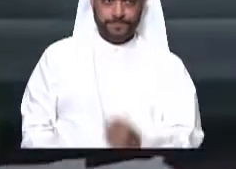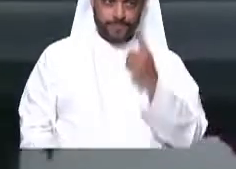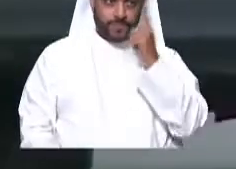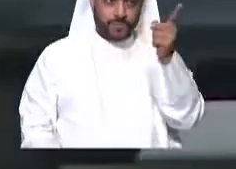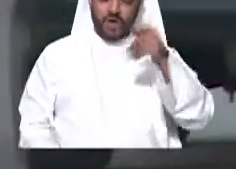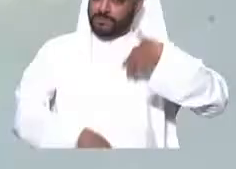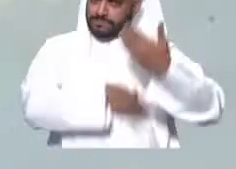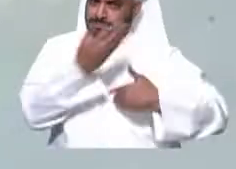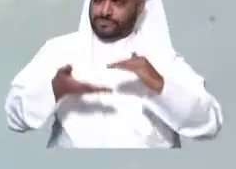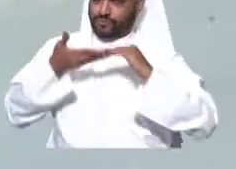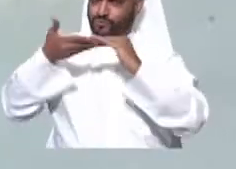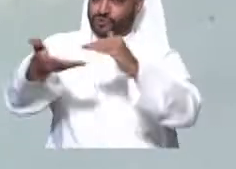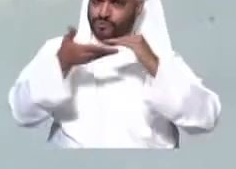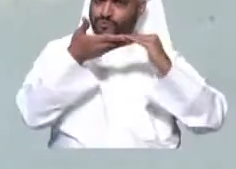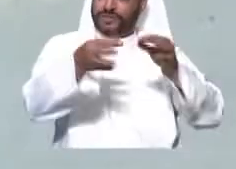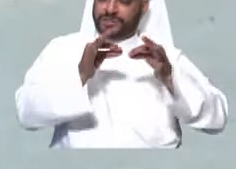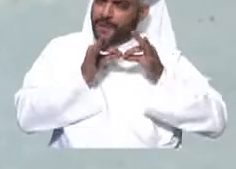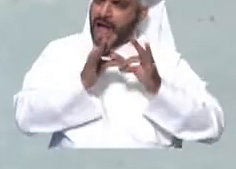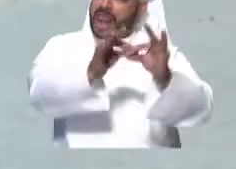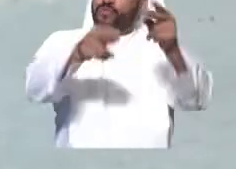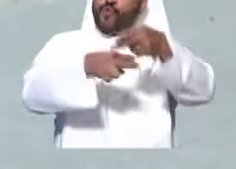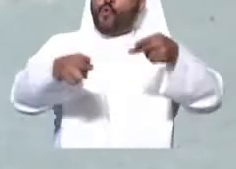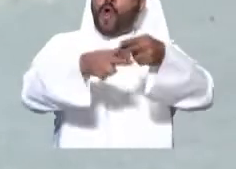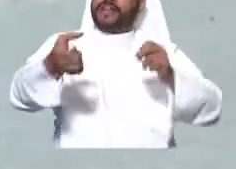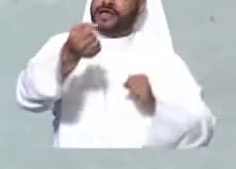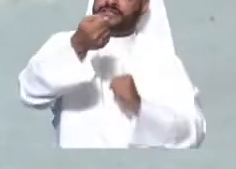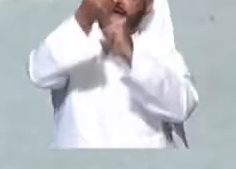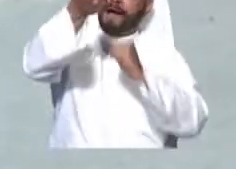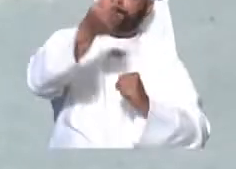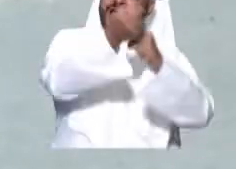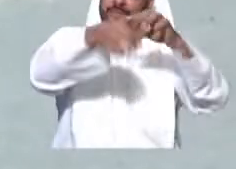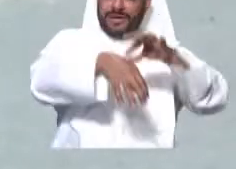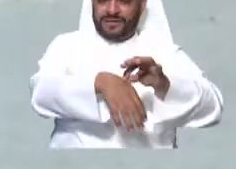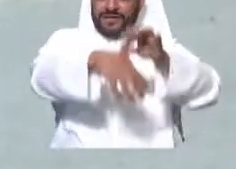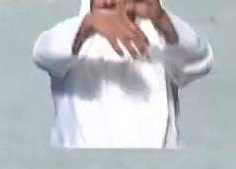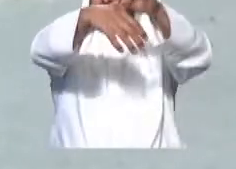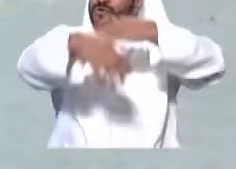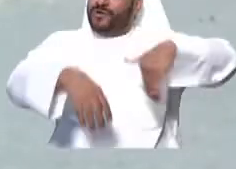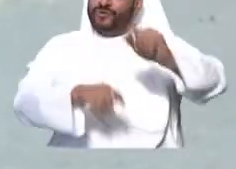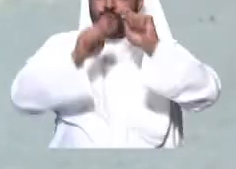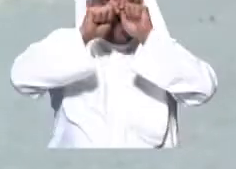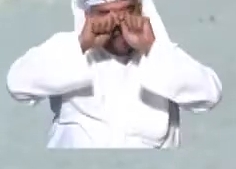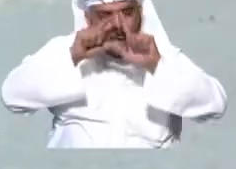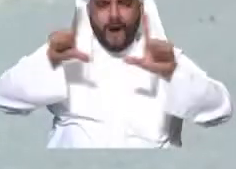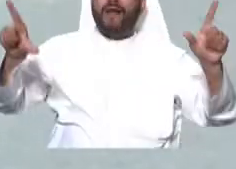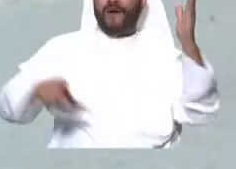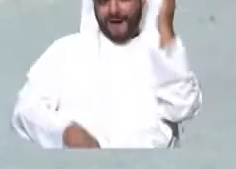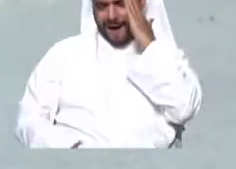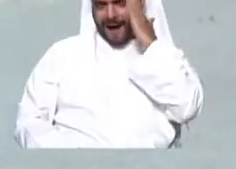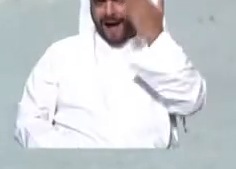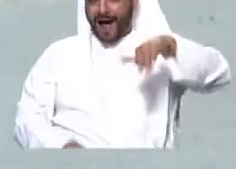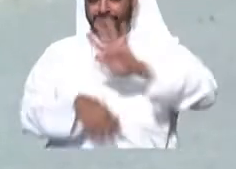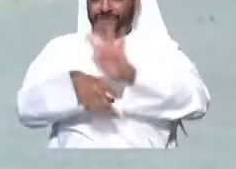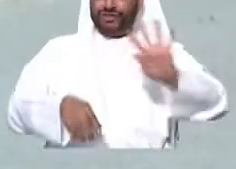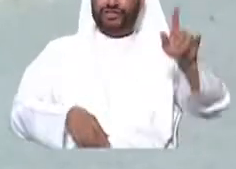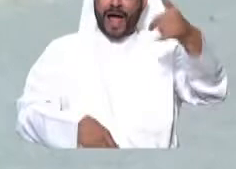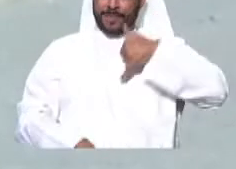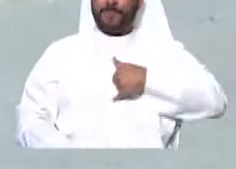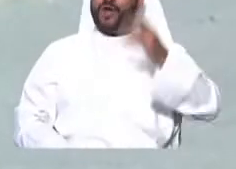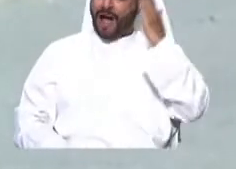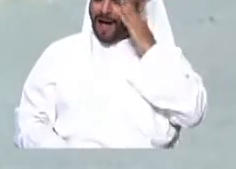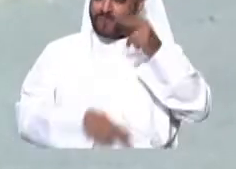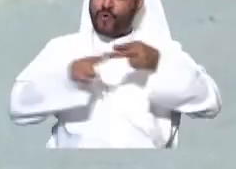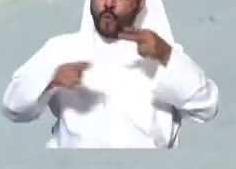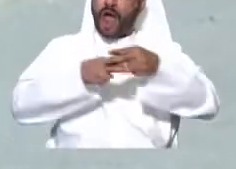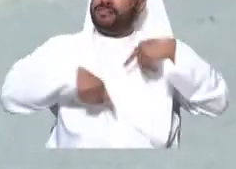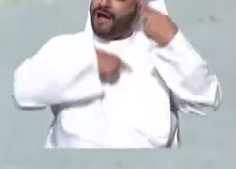تحركات كويتية مكثفة في اليمن لدعم القطاع الإنساني، الأمر الذي يبدو واضحا مع حشد كل المؤسسات الخيرية